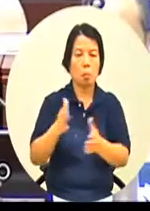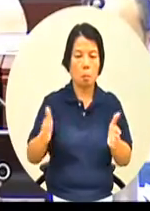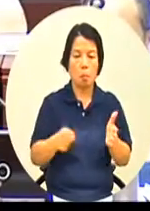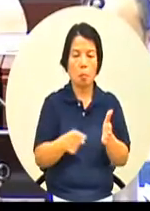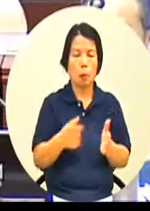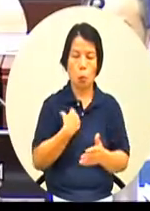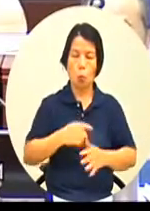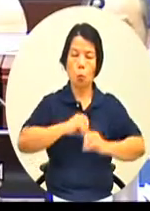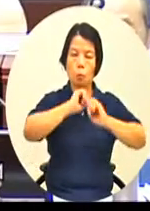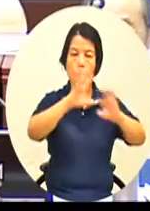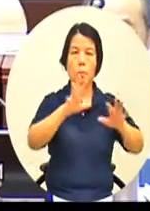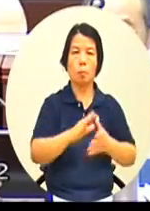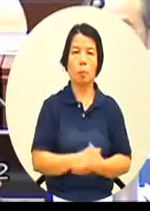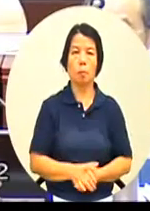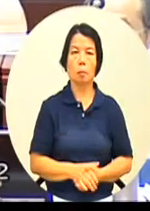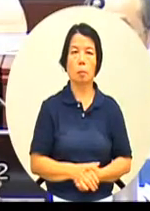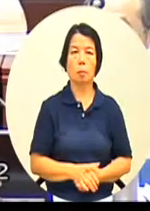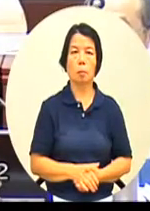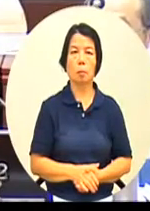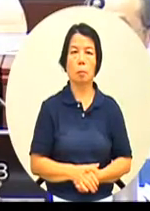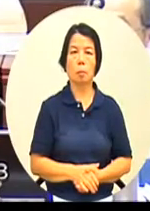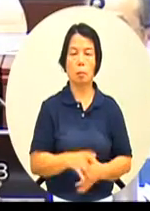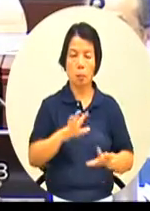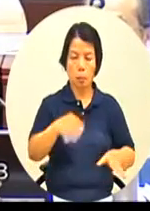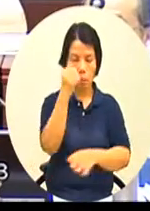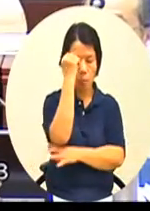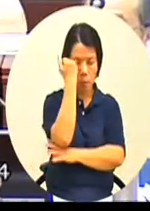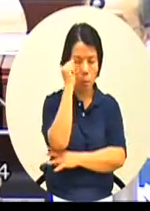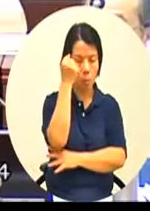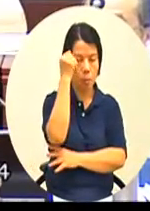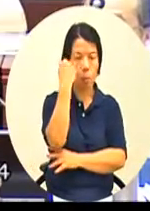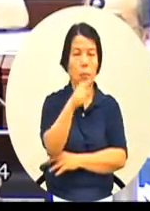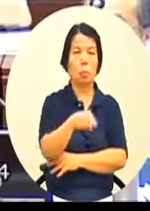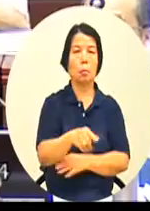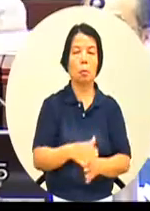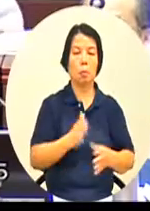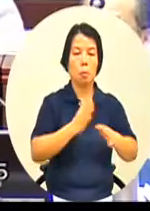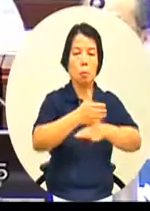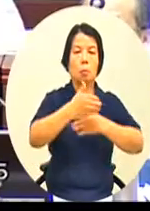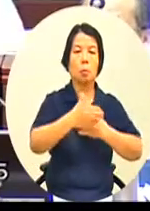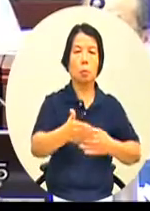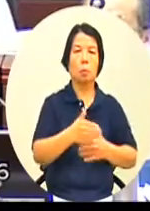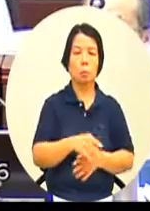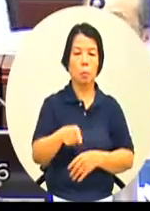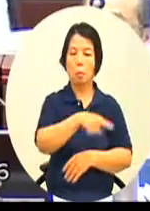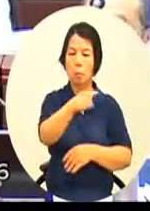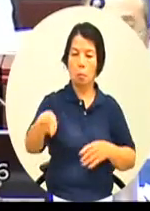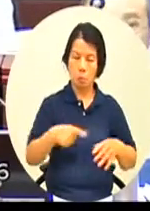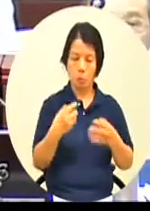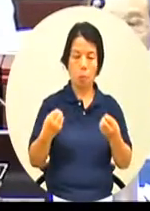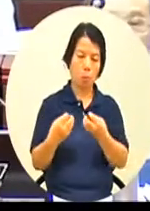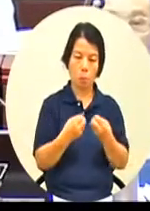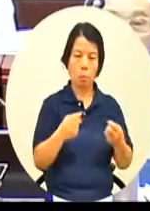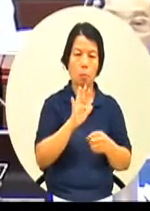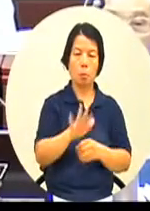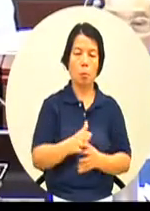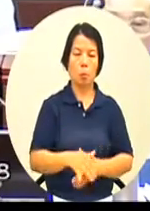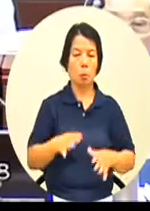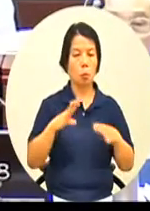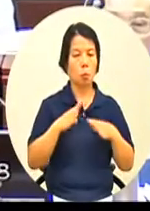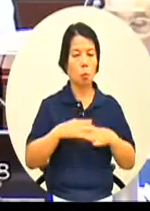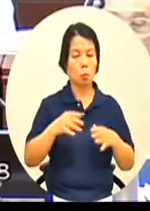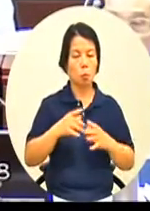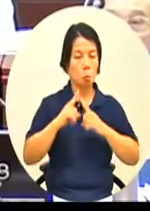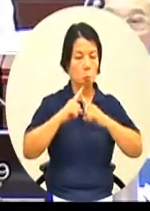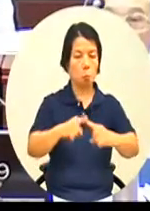报告哈，其实我们这个的意义哈，导师因为在这个过程里面大家有讨论，我们的官员也有去参加讨